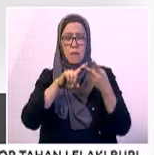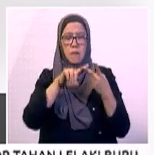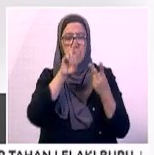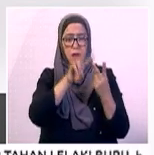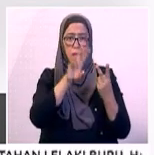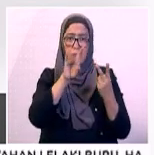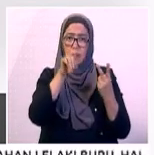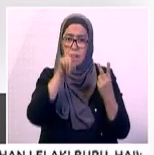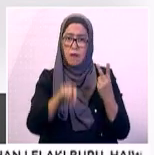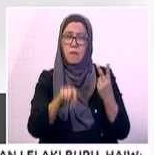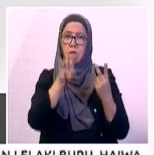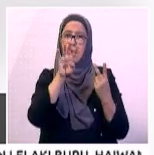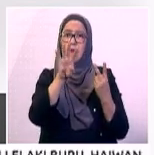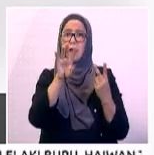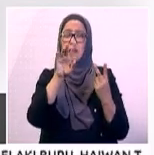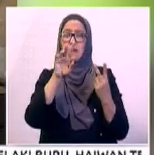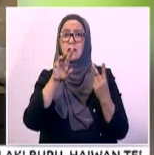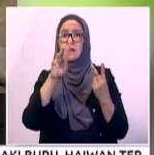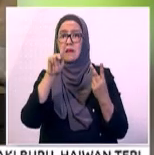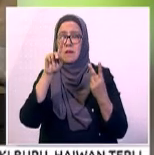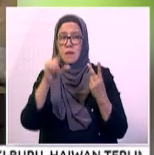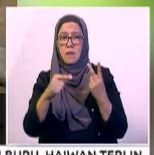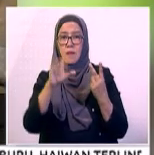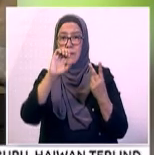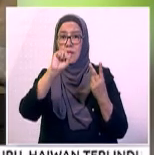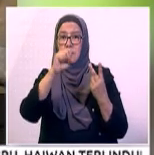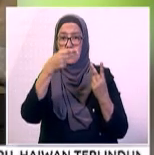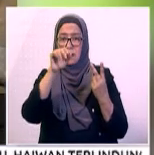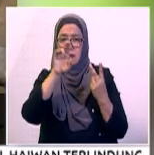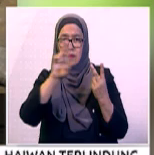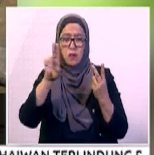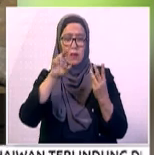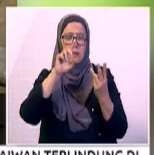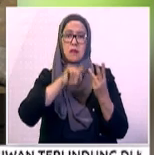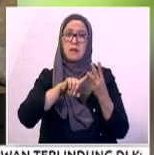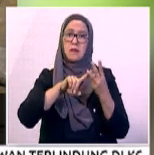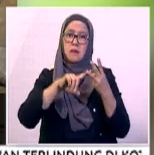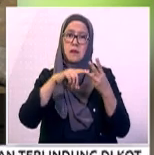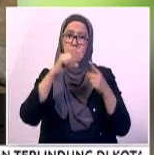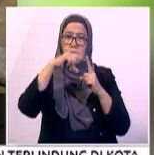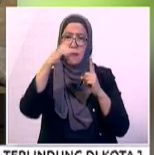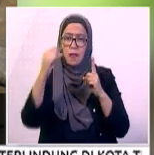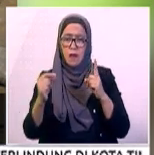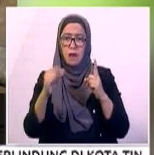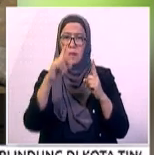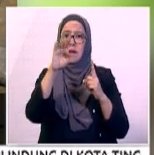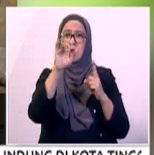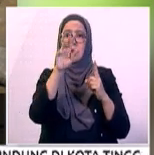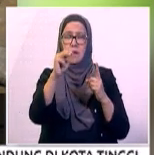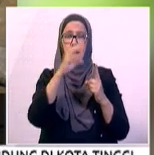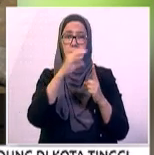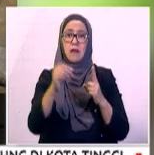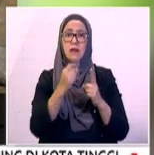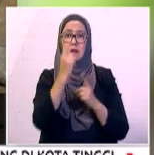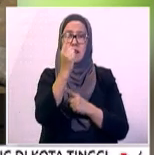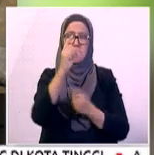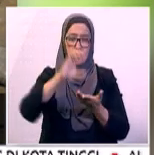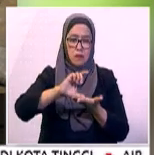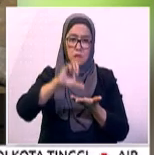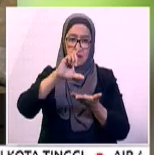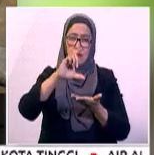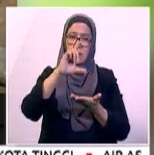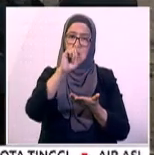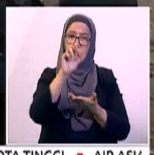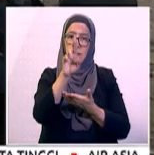28.45 gram syabu, 1.7 kilogram daun ketum serta seliter air ketum. Ketua Polis Johor